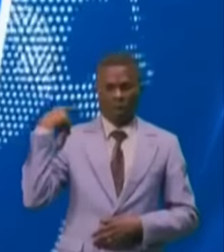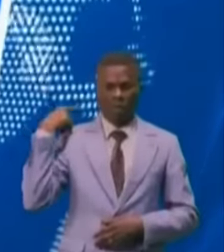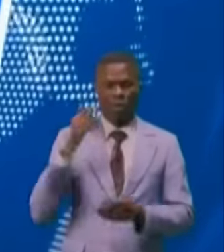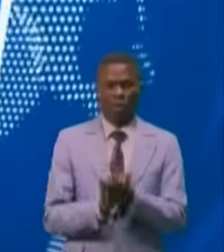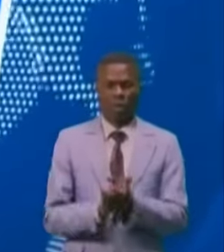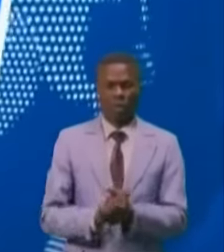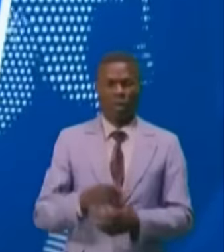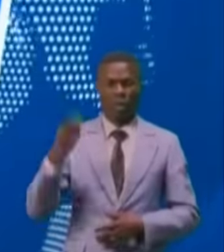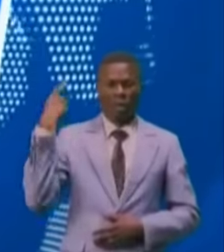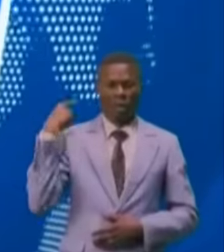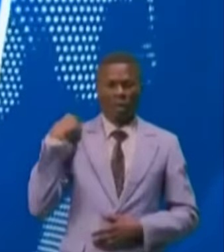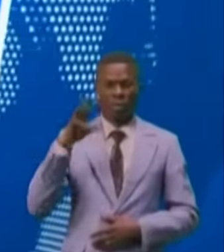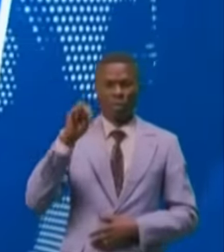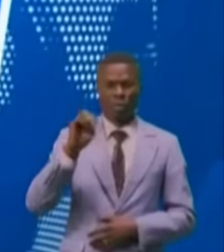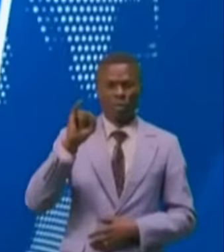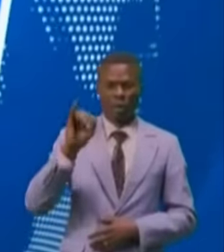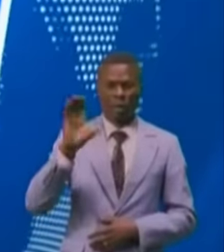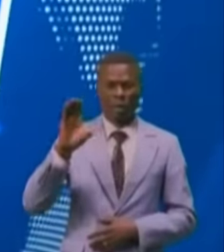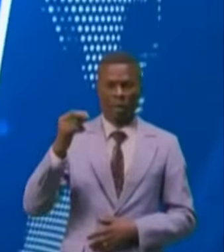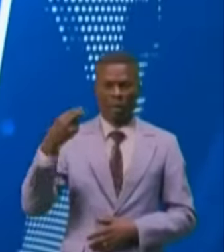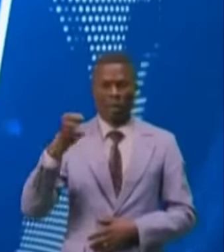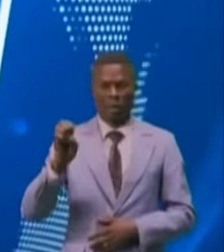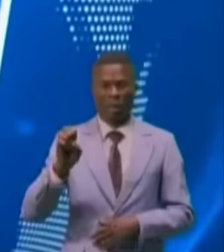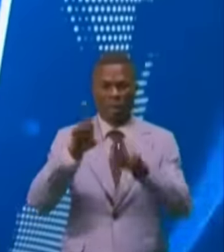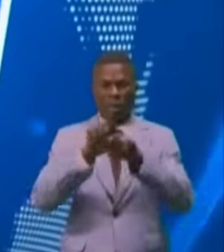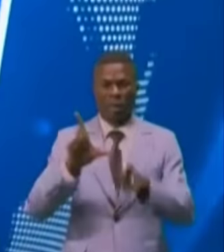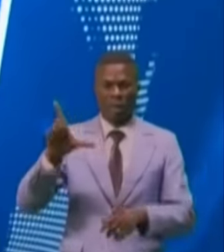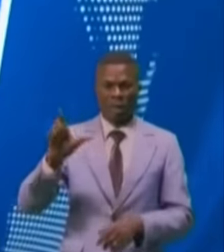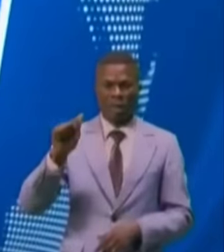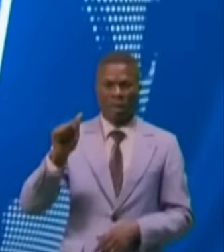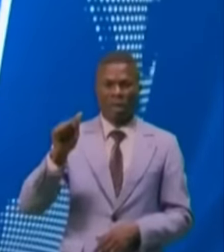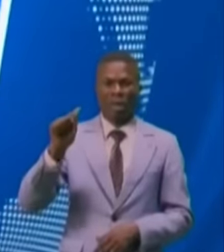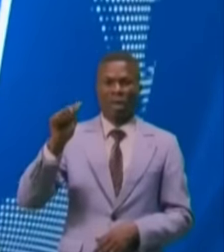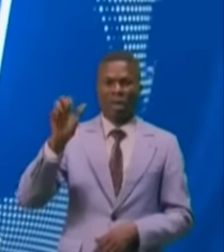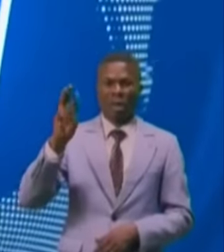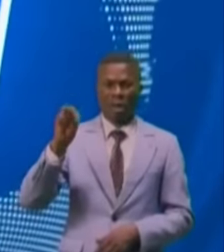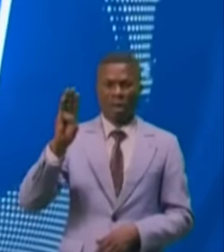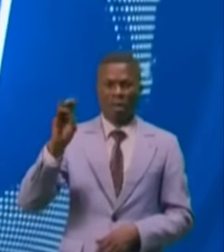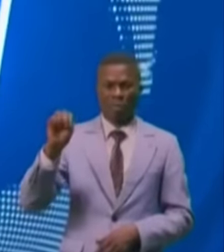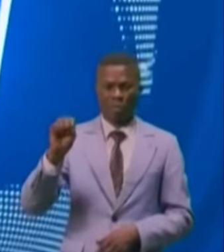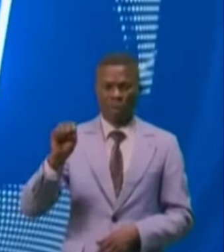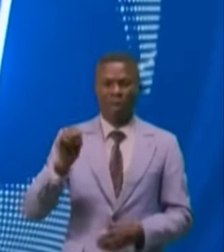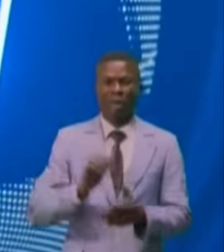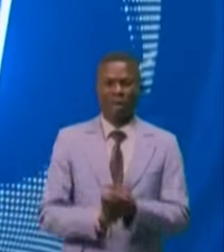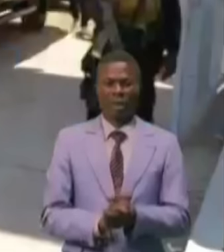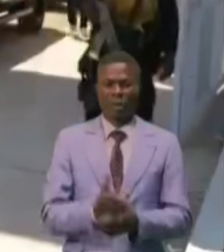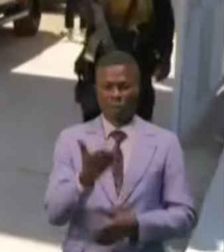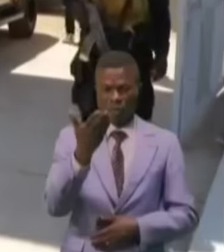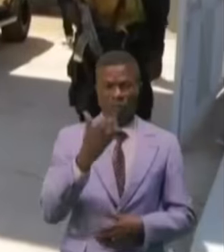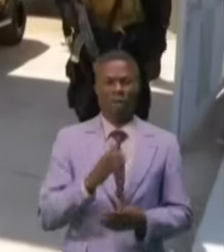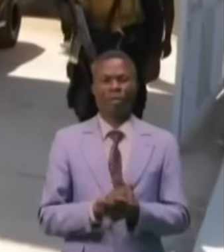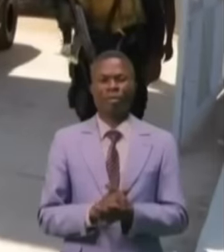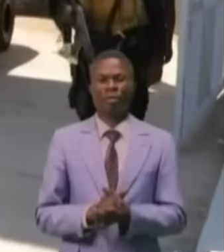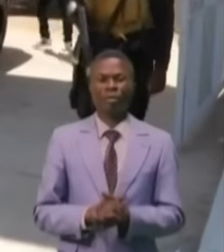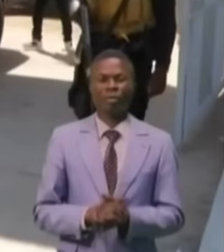de l'honorable Michel Kaboué et de Lambert Mende Omalanga.